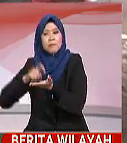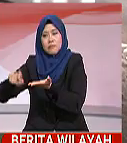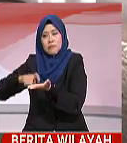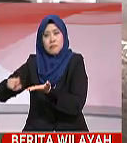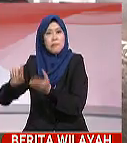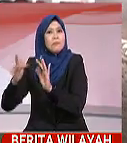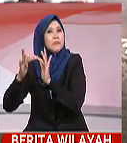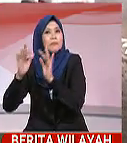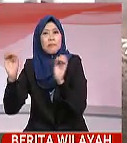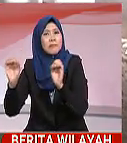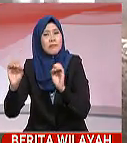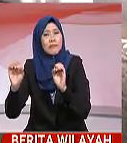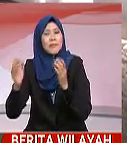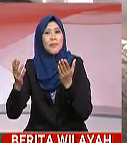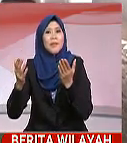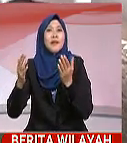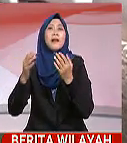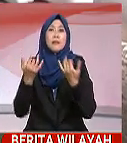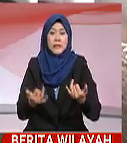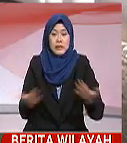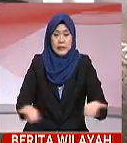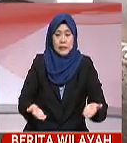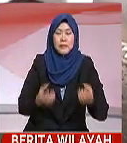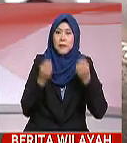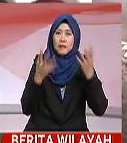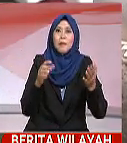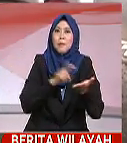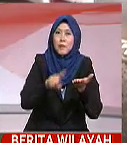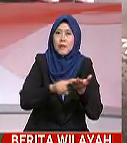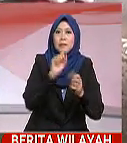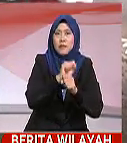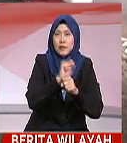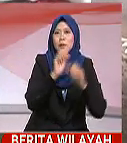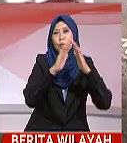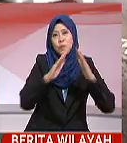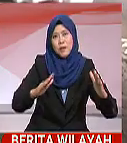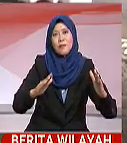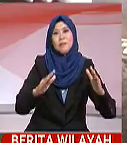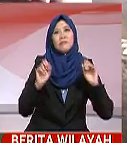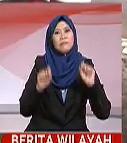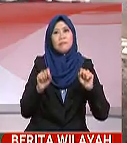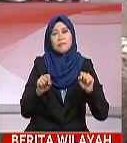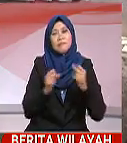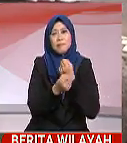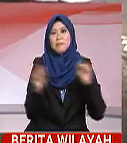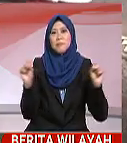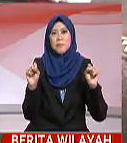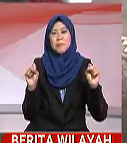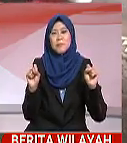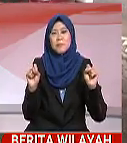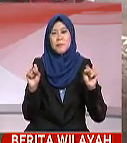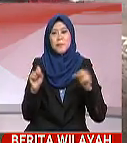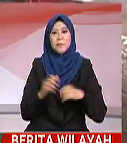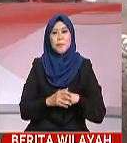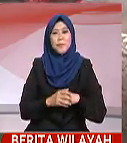tidak internet. Jadi banyak saya dapat print, saya punya kerja rumah lah. Saya banyak dapat kerja rumah. Jadi kadang-kadang